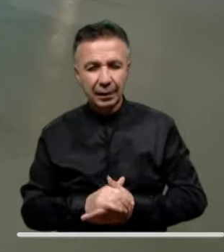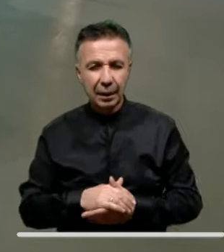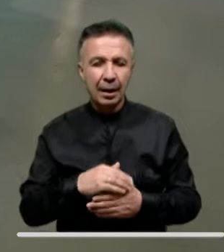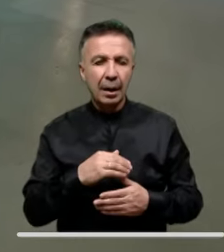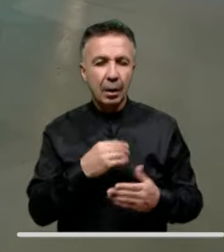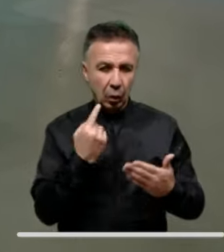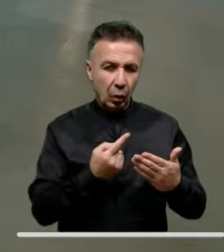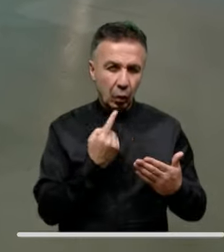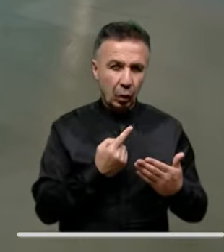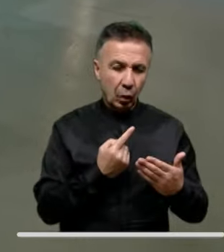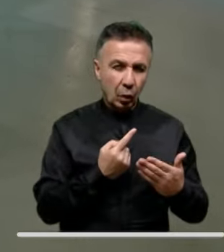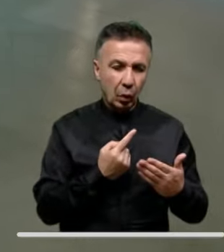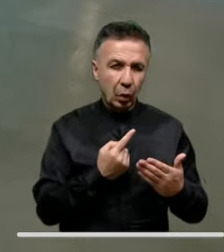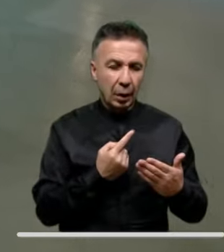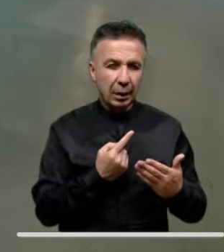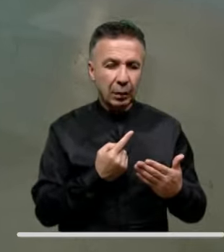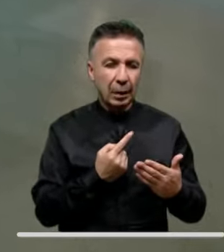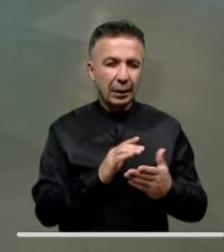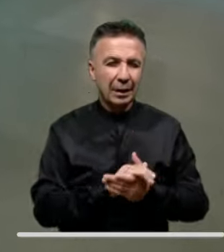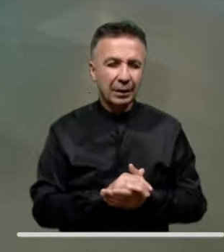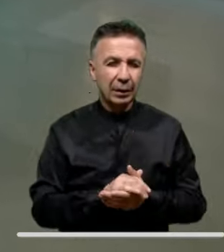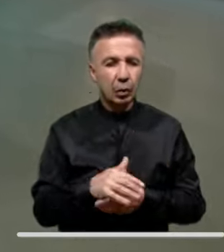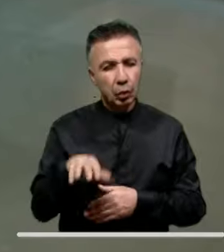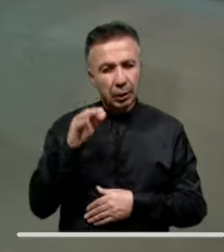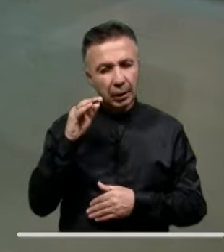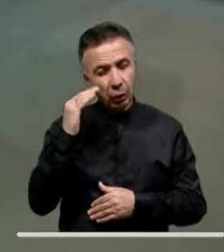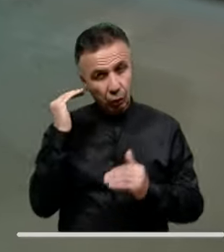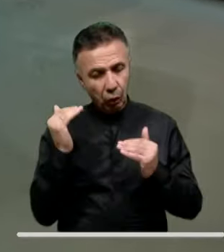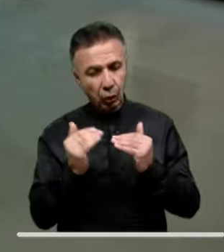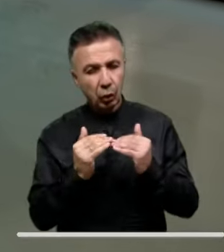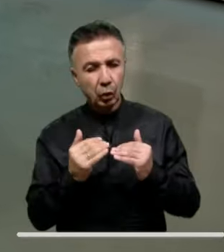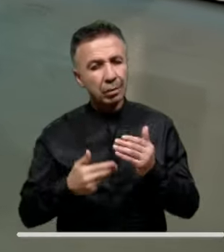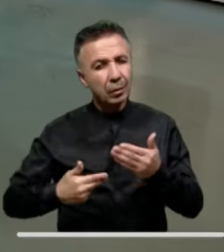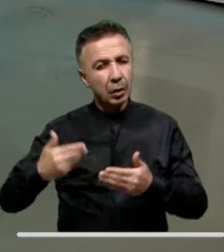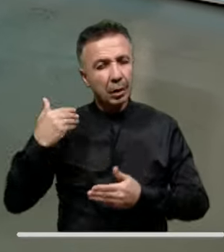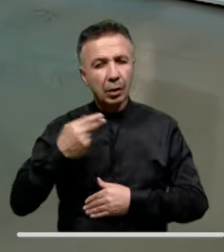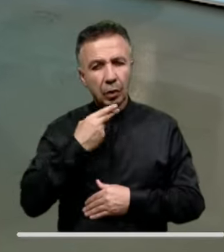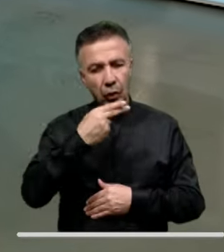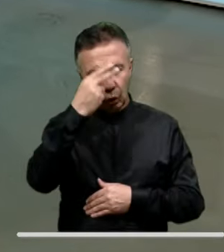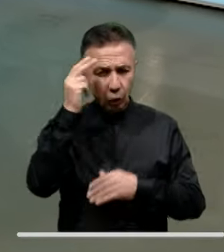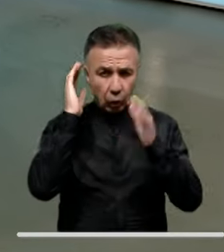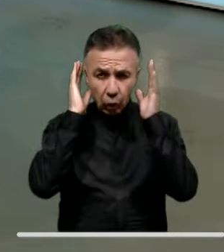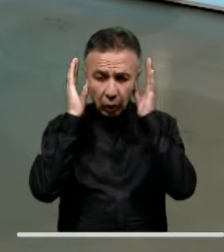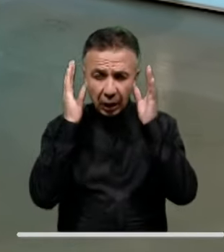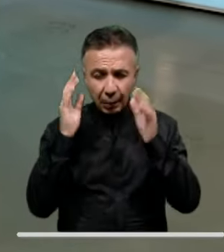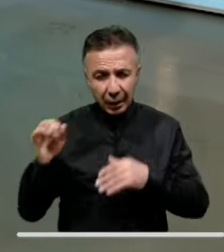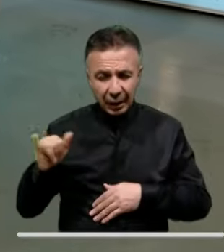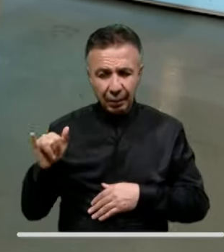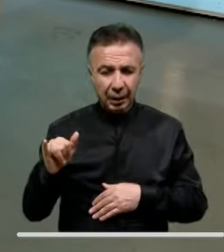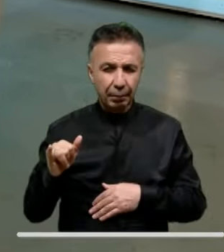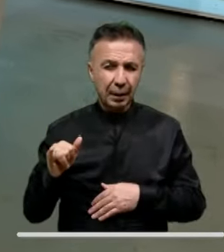Kur'an asıldır, sünnet usuldür. Şimdi geçenlerde cuma namazı yanında bir vatandaş